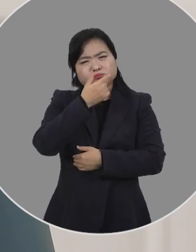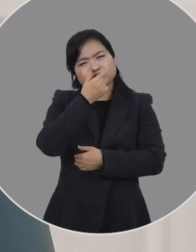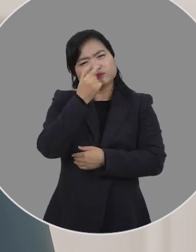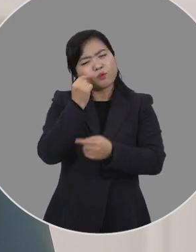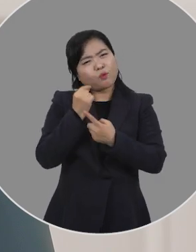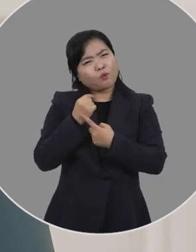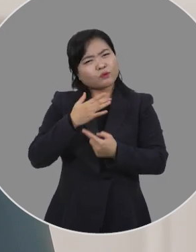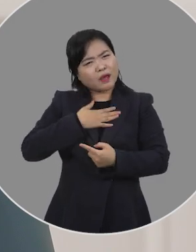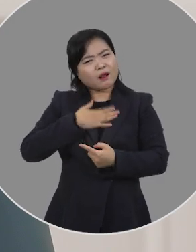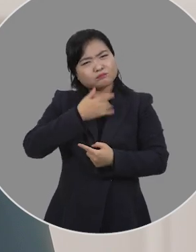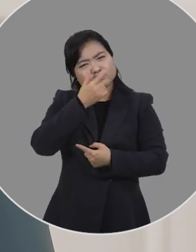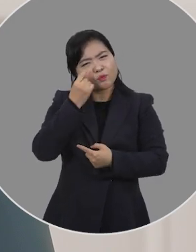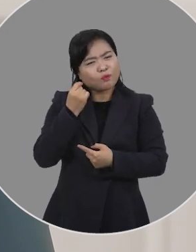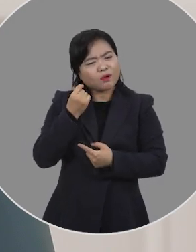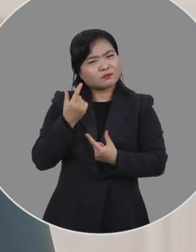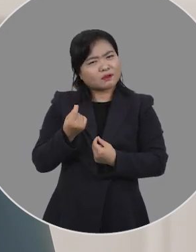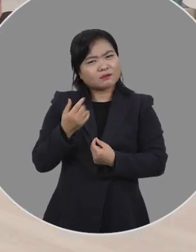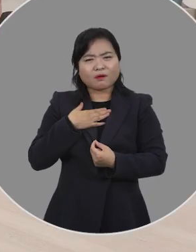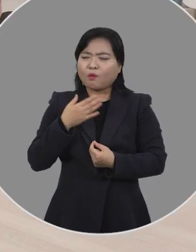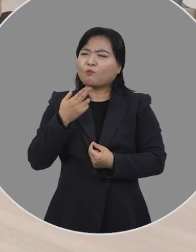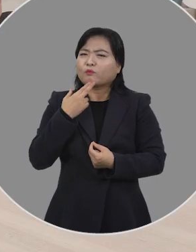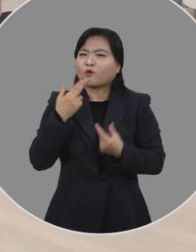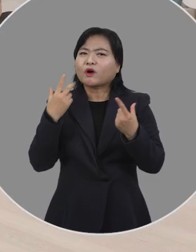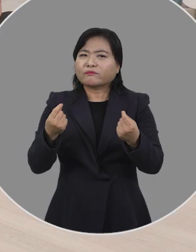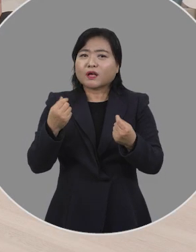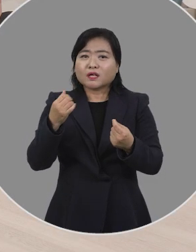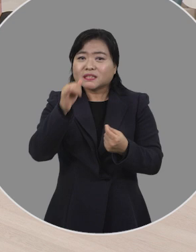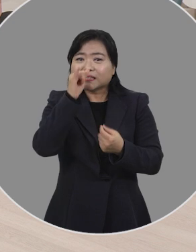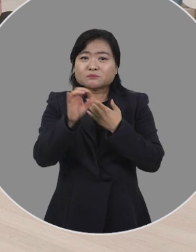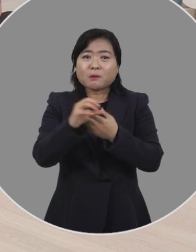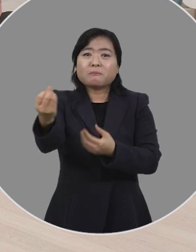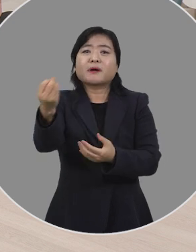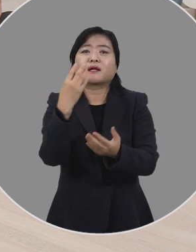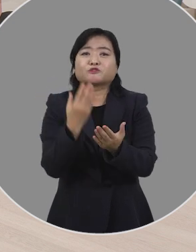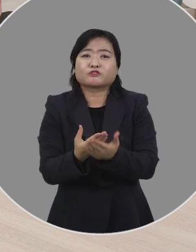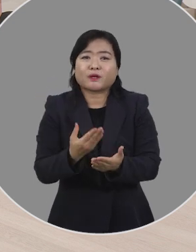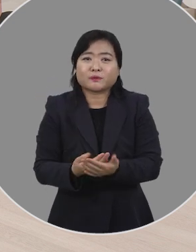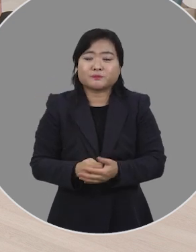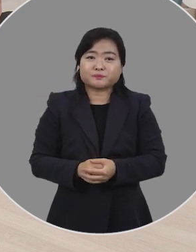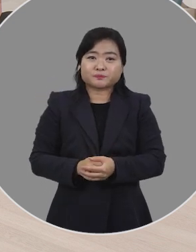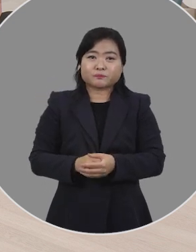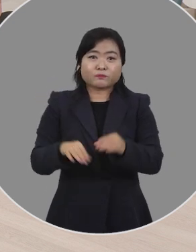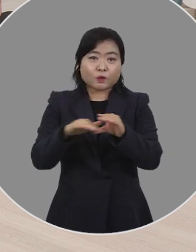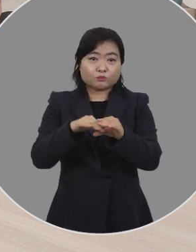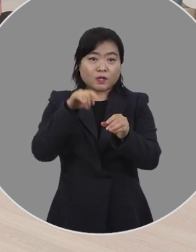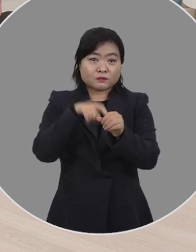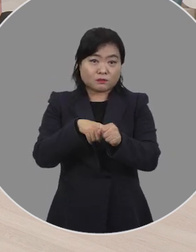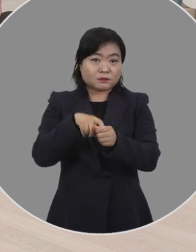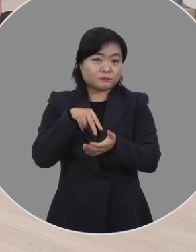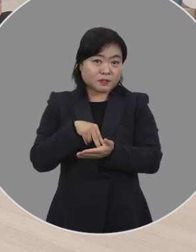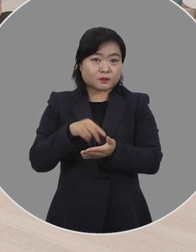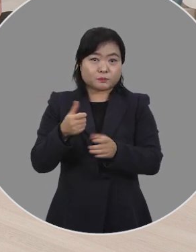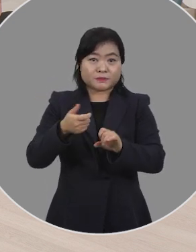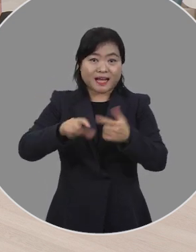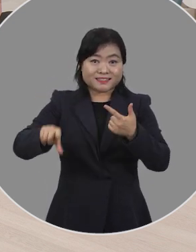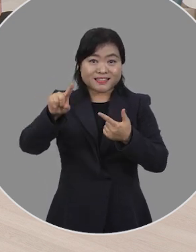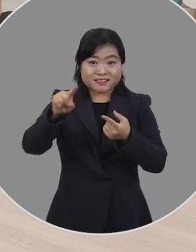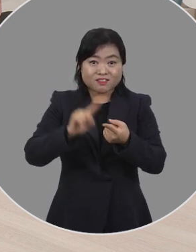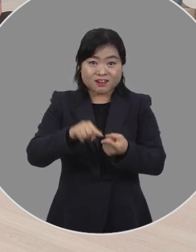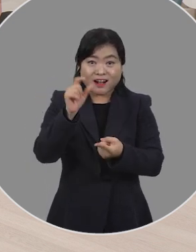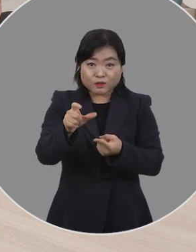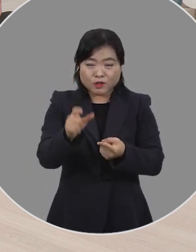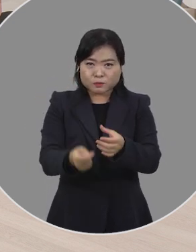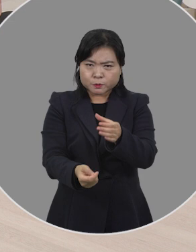부족해서 그런가? 저는 없는 것 같아요. 누가 있으면 좀 말씀을 해주세요. 문화적인 면에서는 다르다는 걸 강조하는 게